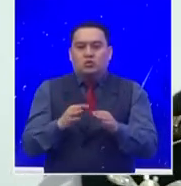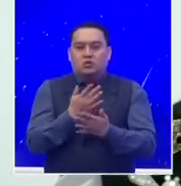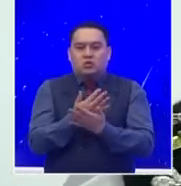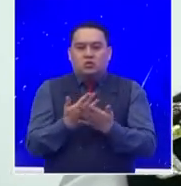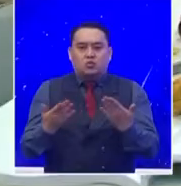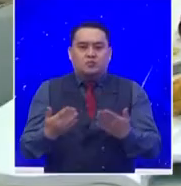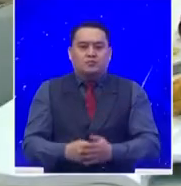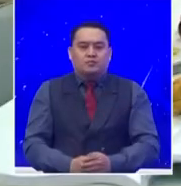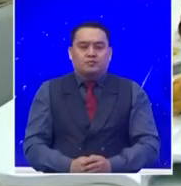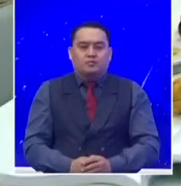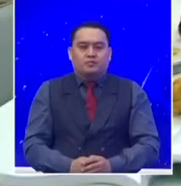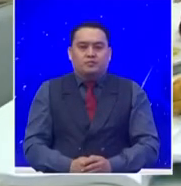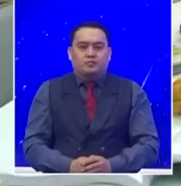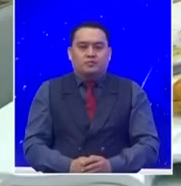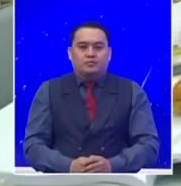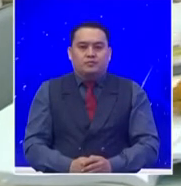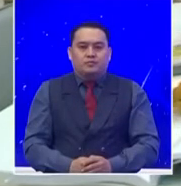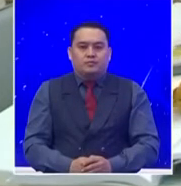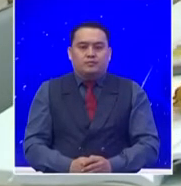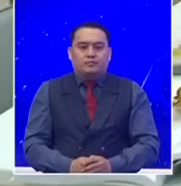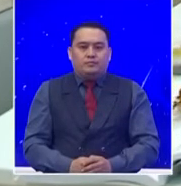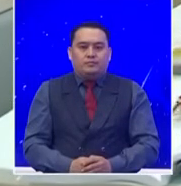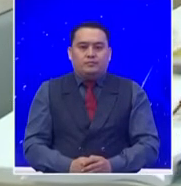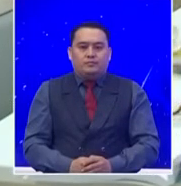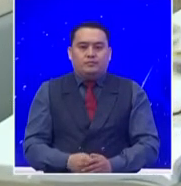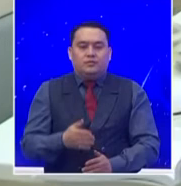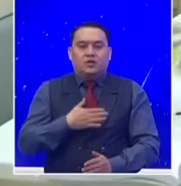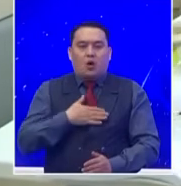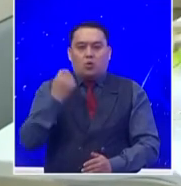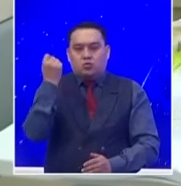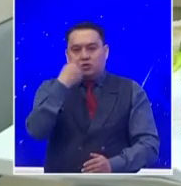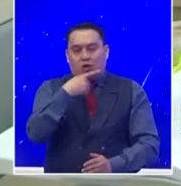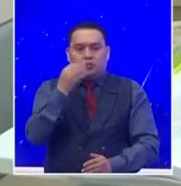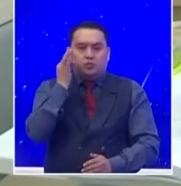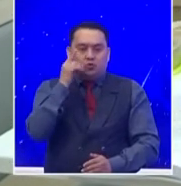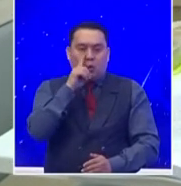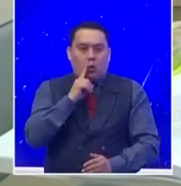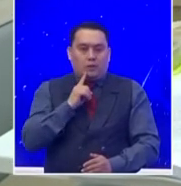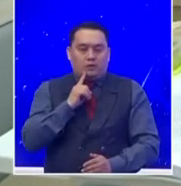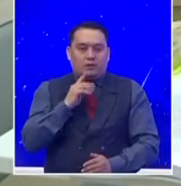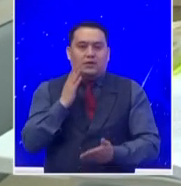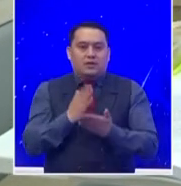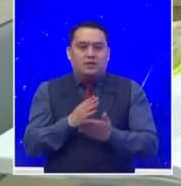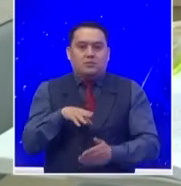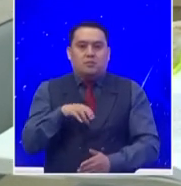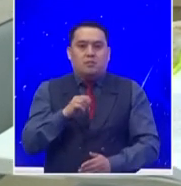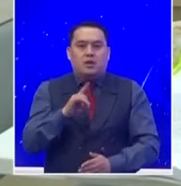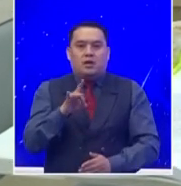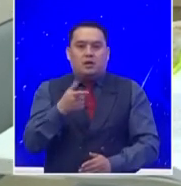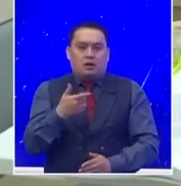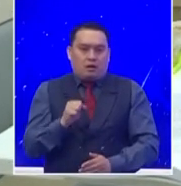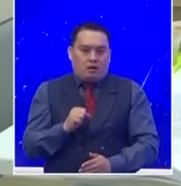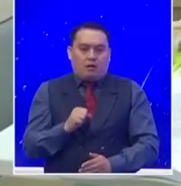рецептов. Я узнала, что у пчел есть перга,